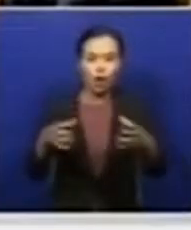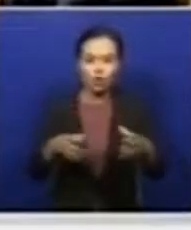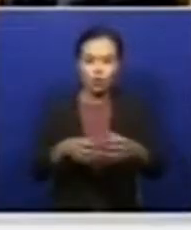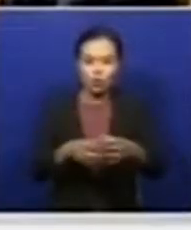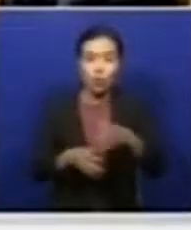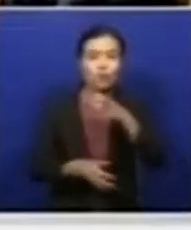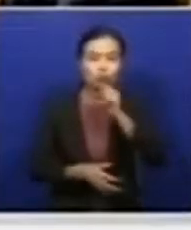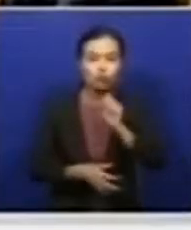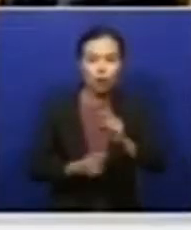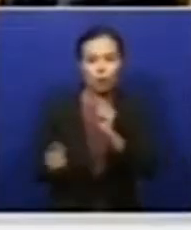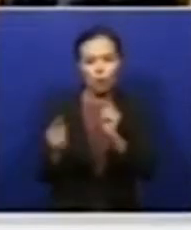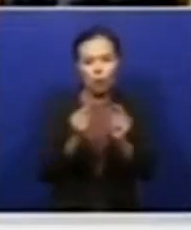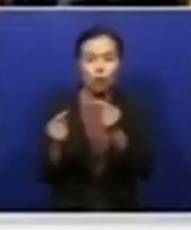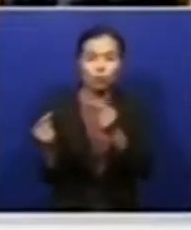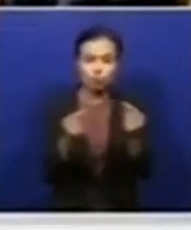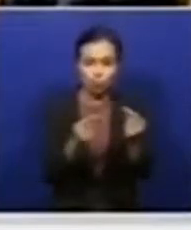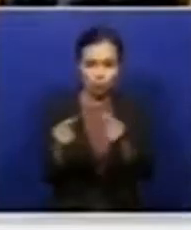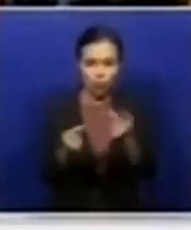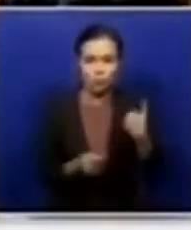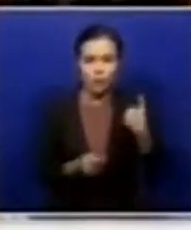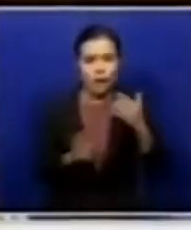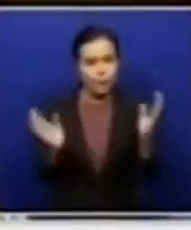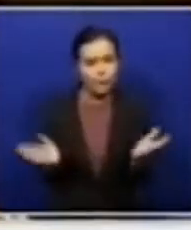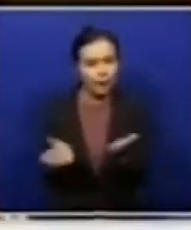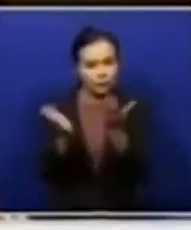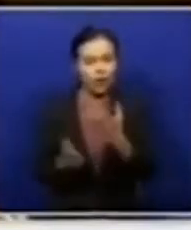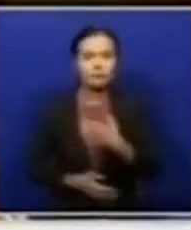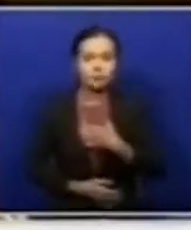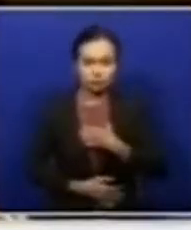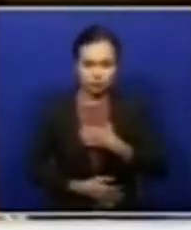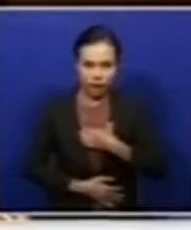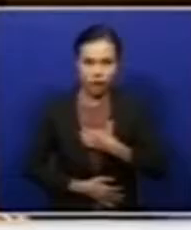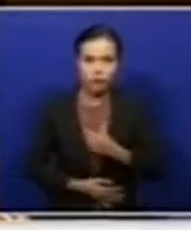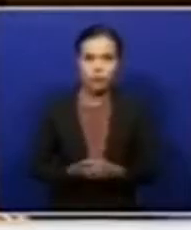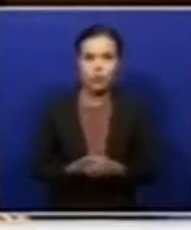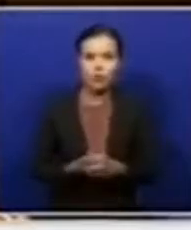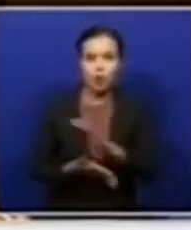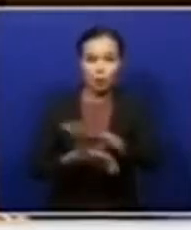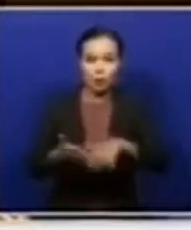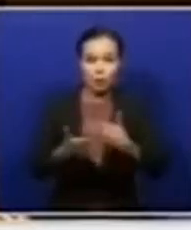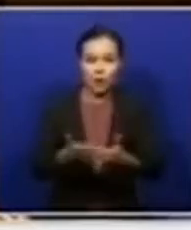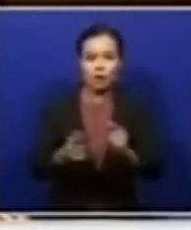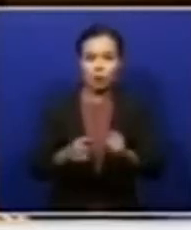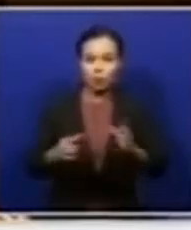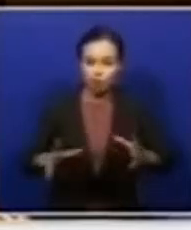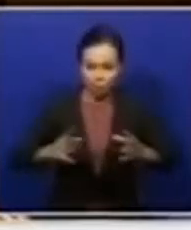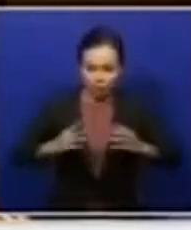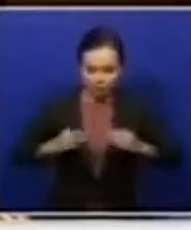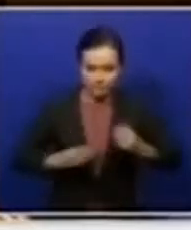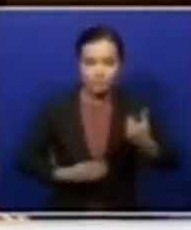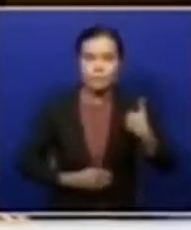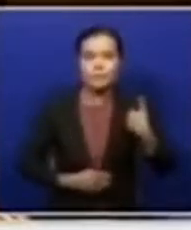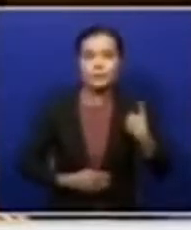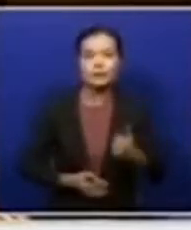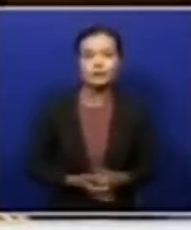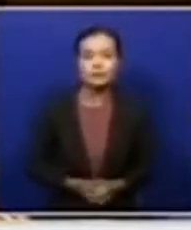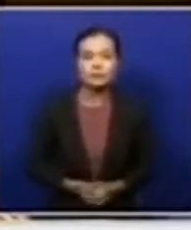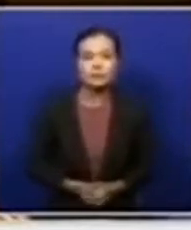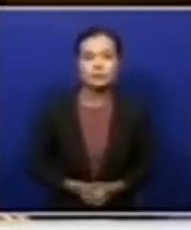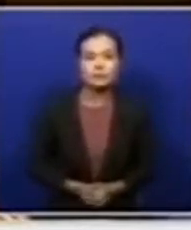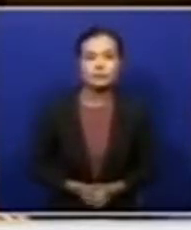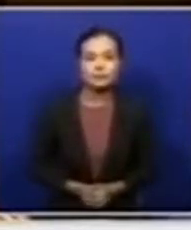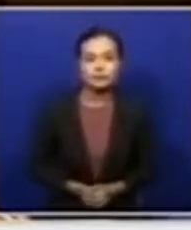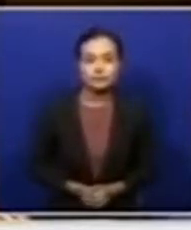ถกเถียงกันอยู่และอยากผลักดันเป็นอย่างยิ่งและรับในหลักการกันมาแล้วนะครับแล้วมาดูนะ